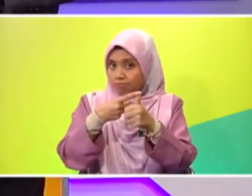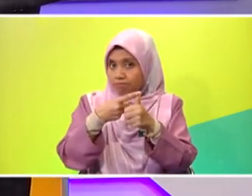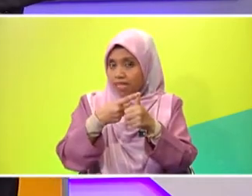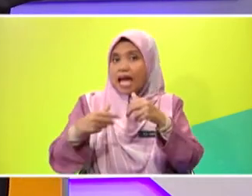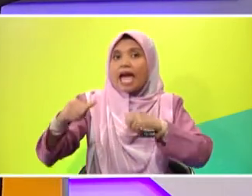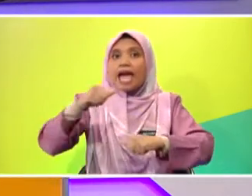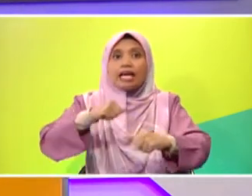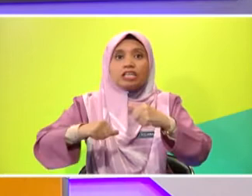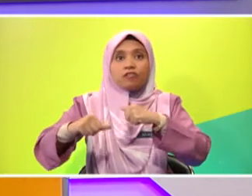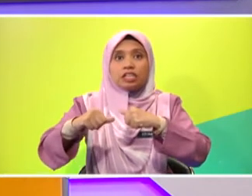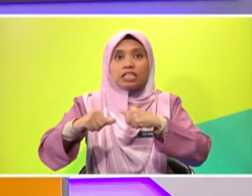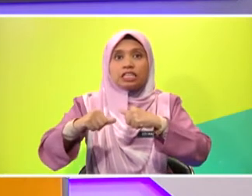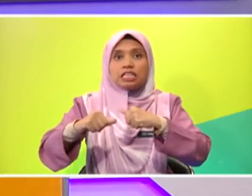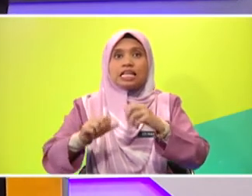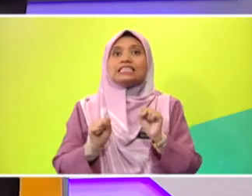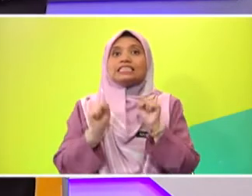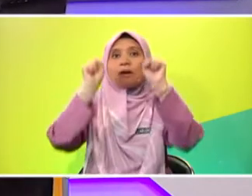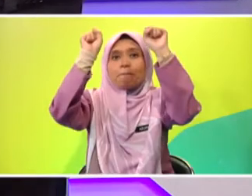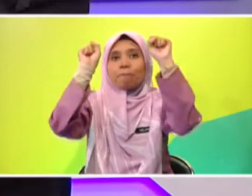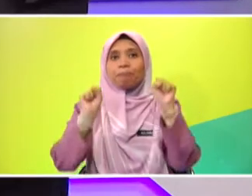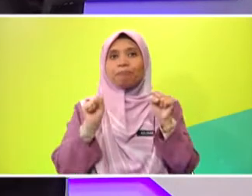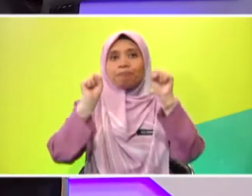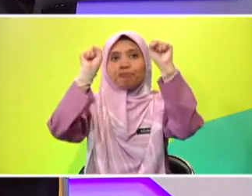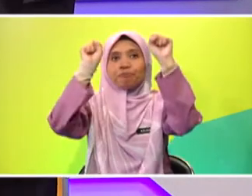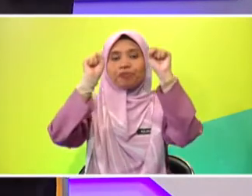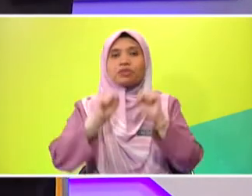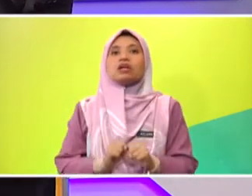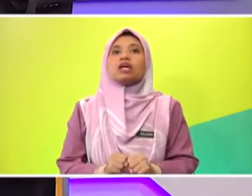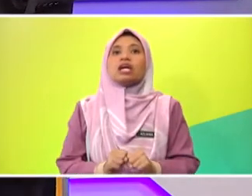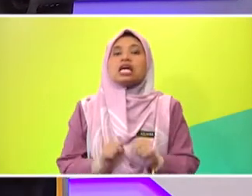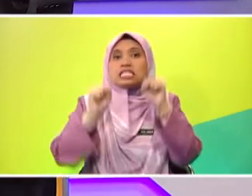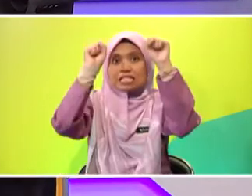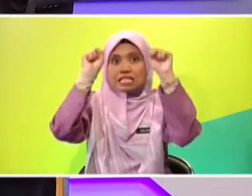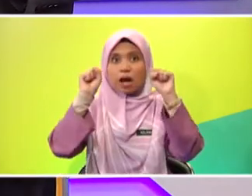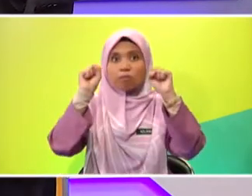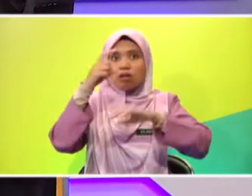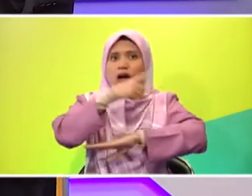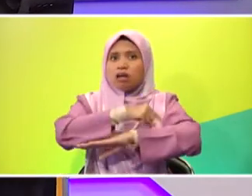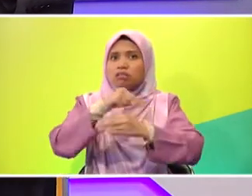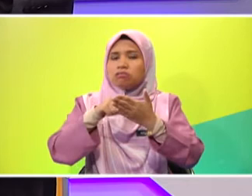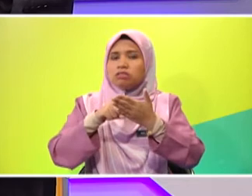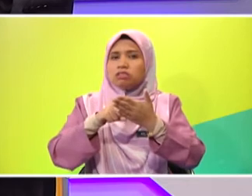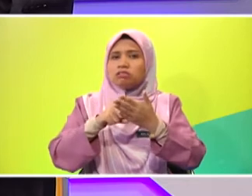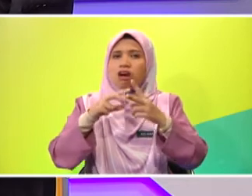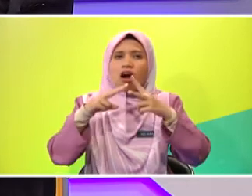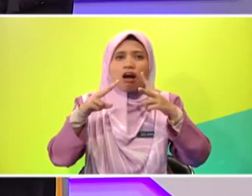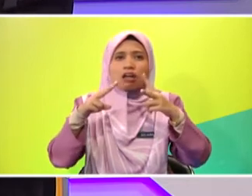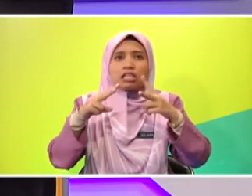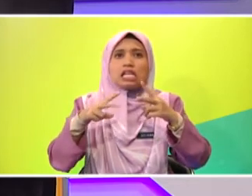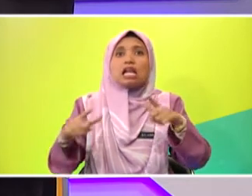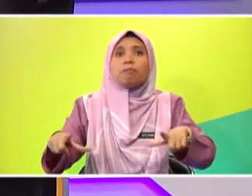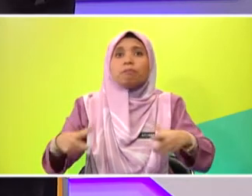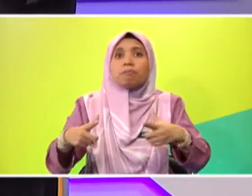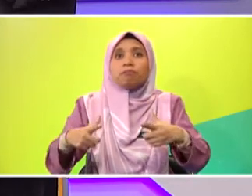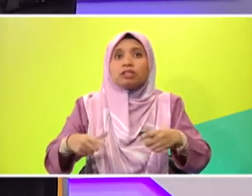activity senamrobik baik senamrobik mikalina pada hari itu sambutannya telah dilaksanakan secara